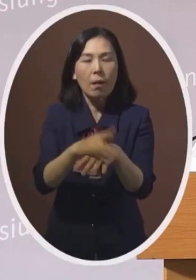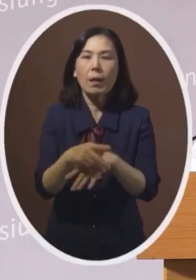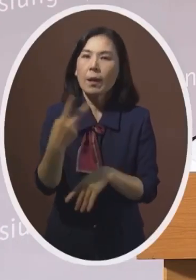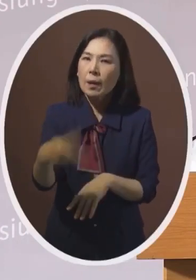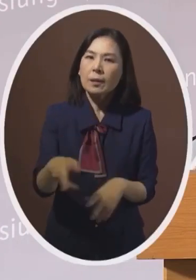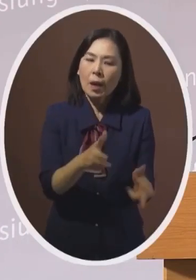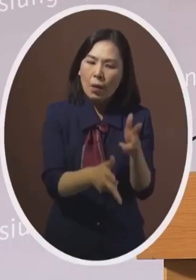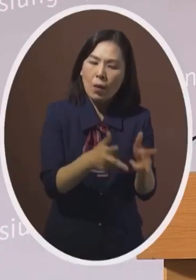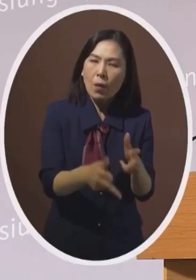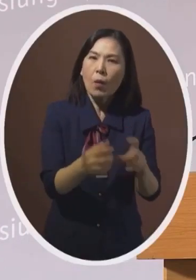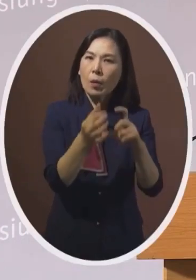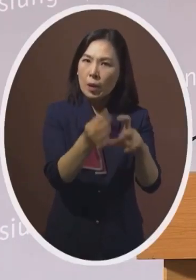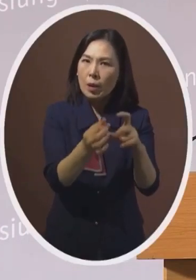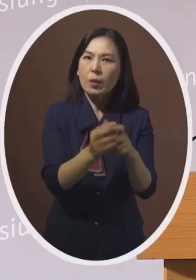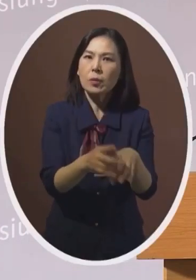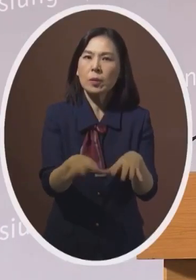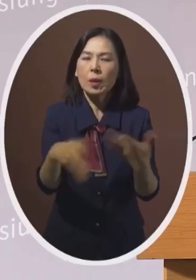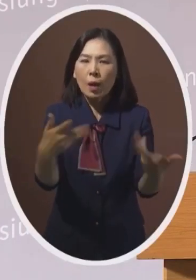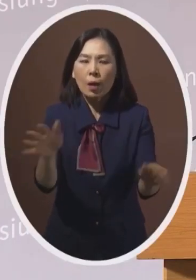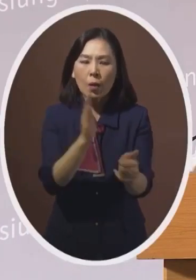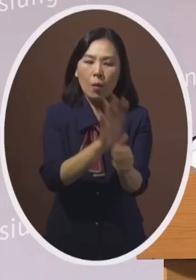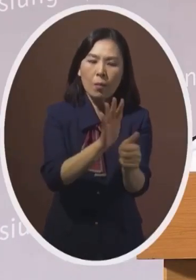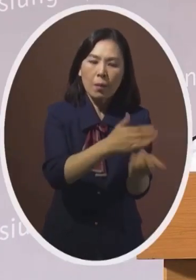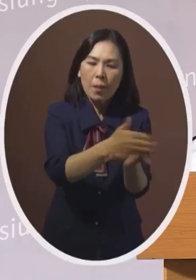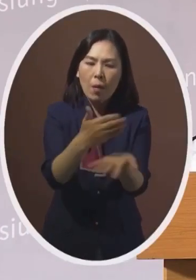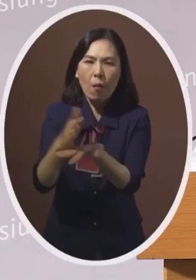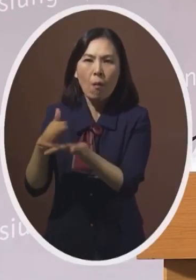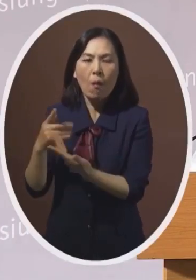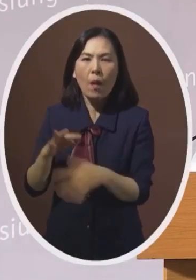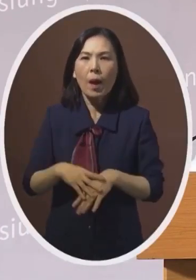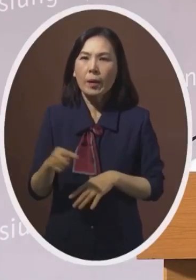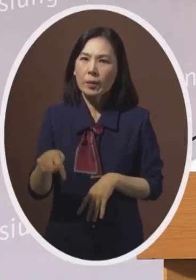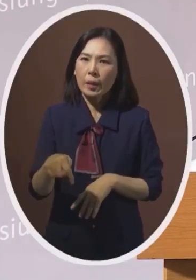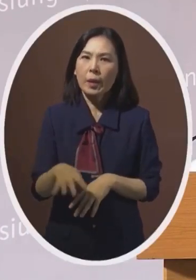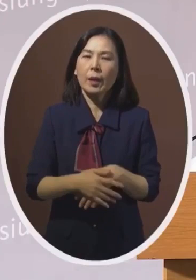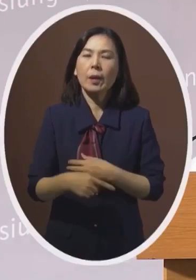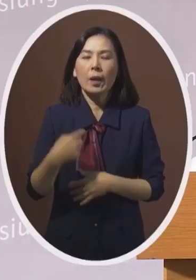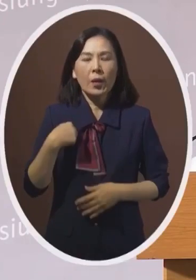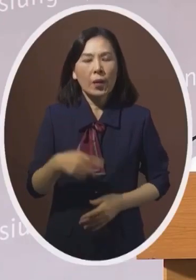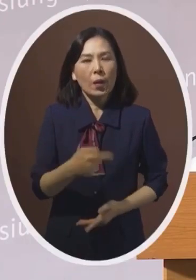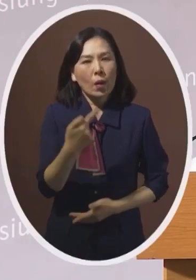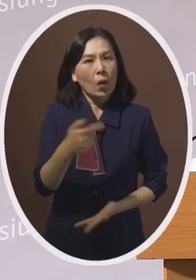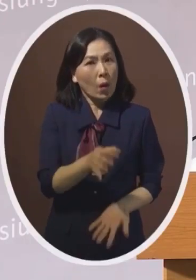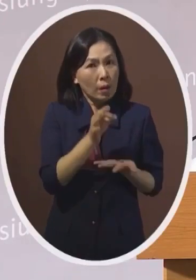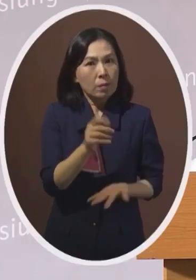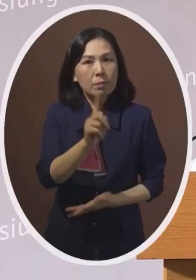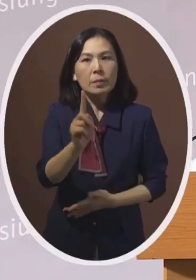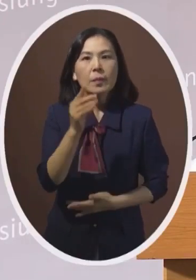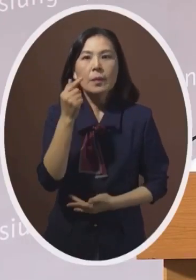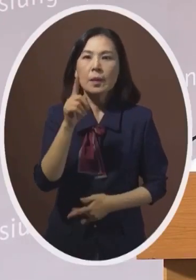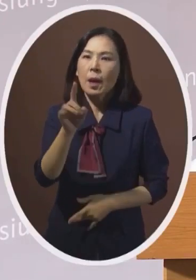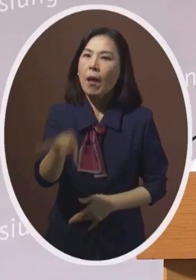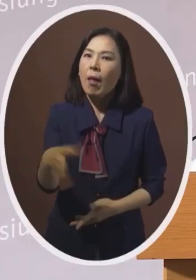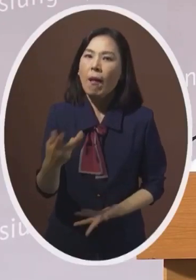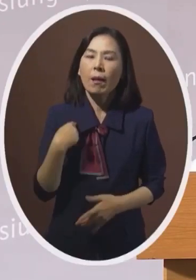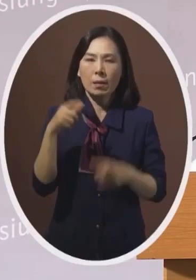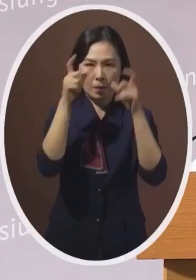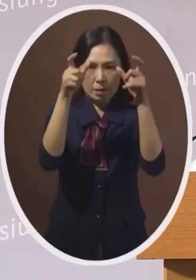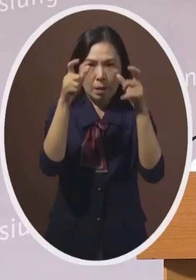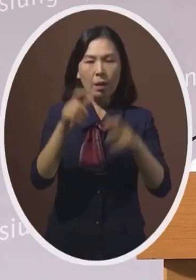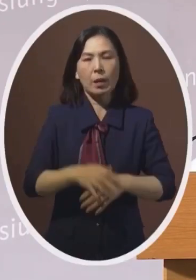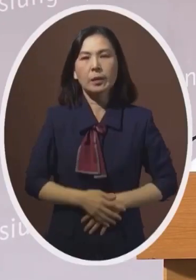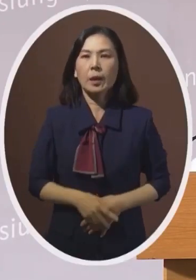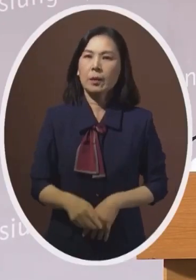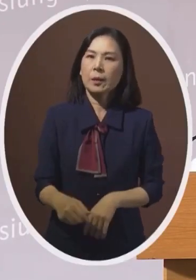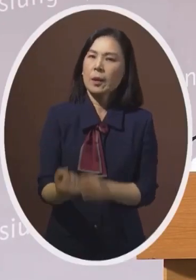题，但是其他的县市招商成绩上来，我最挂念的还是高雄。我们赶都来不及了，怎么有